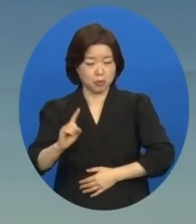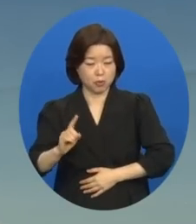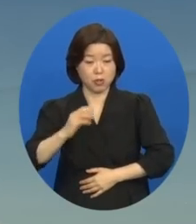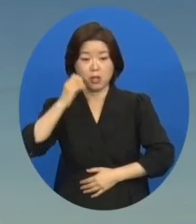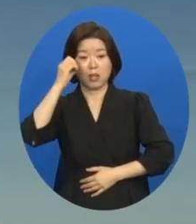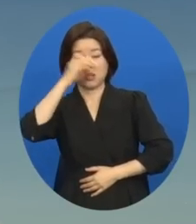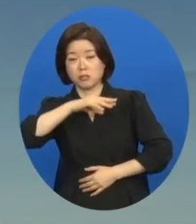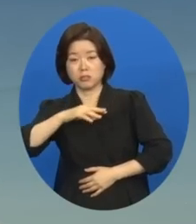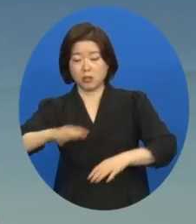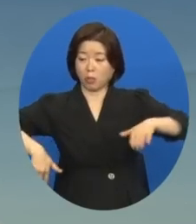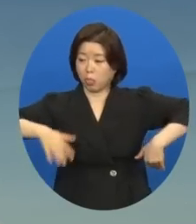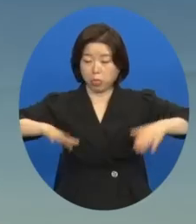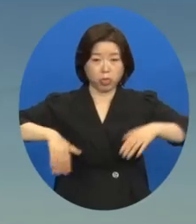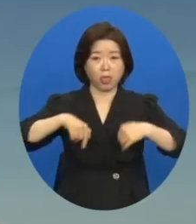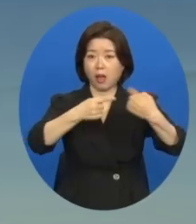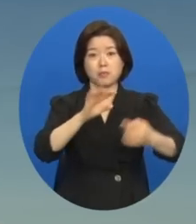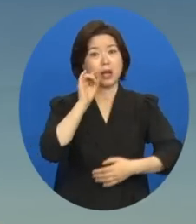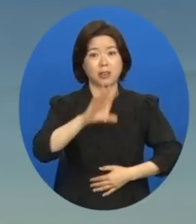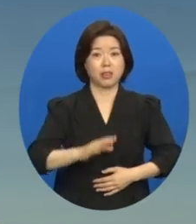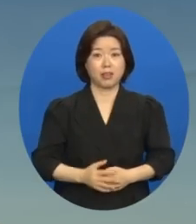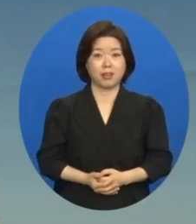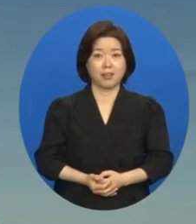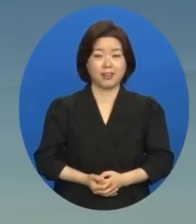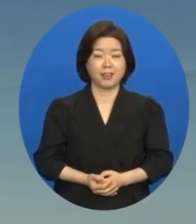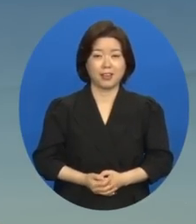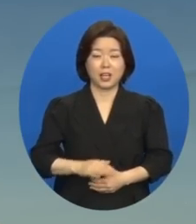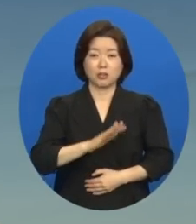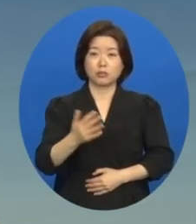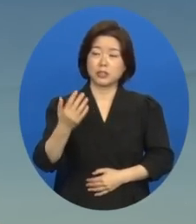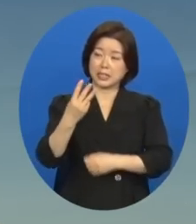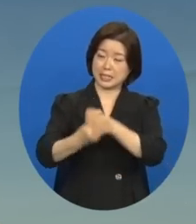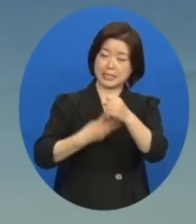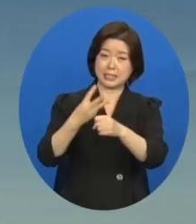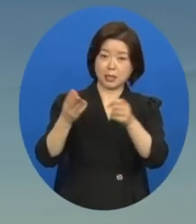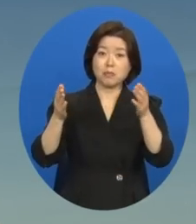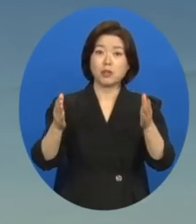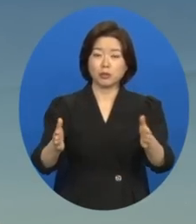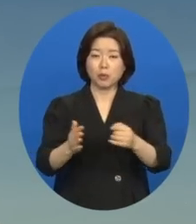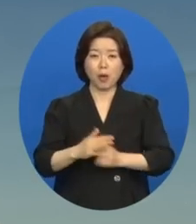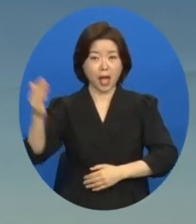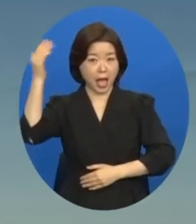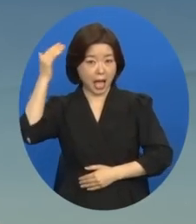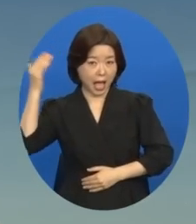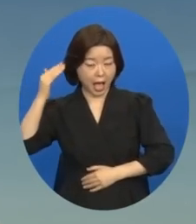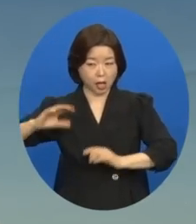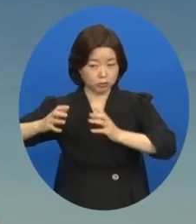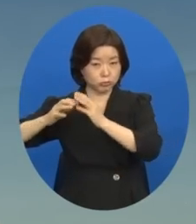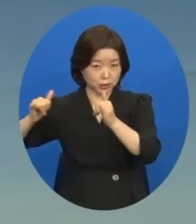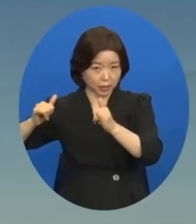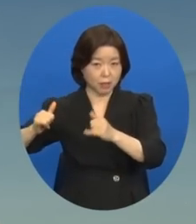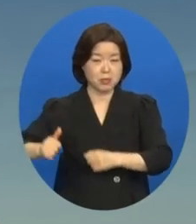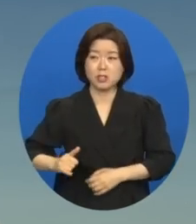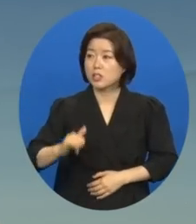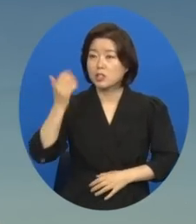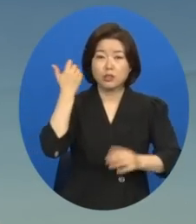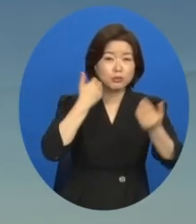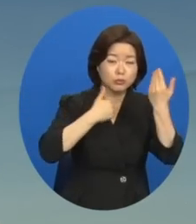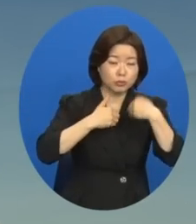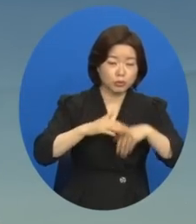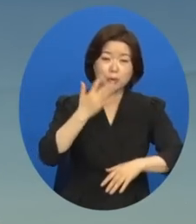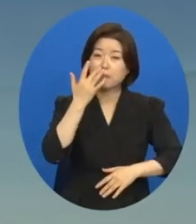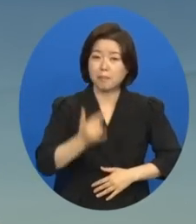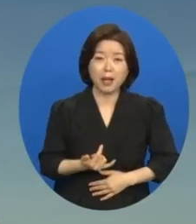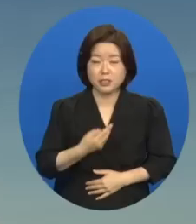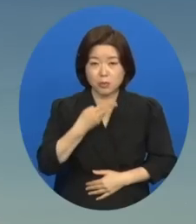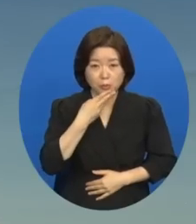나갈 수가 없는 거죠. 우리가 지난 3년 동안 대한민국 국민이라면 누구도 예외